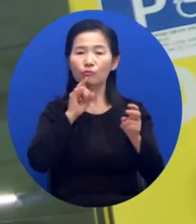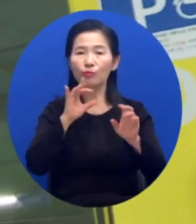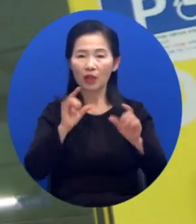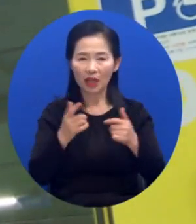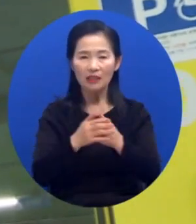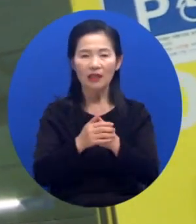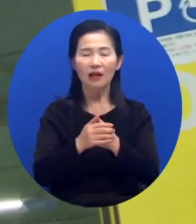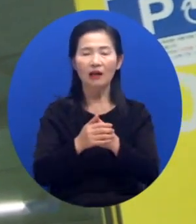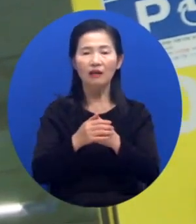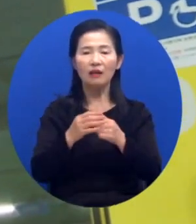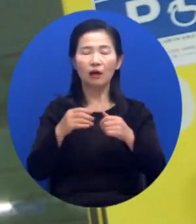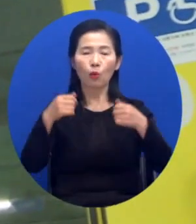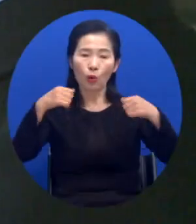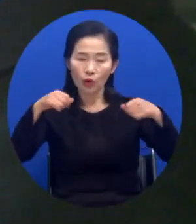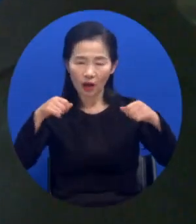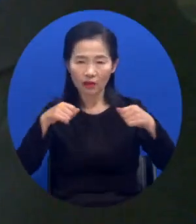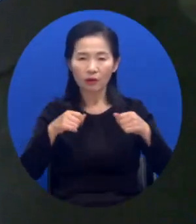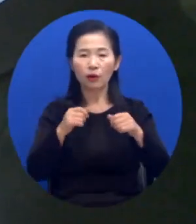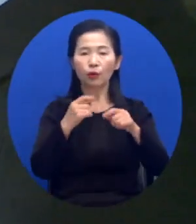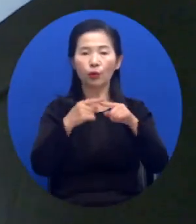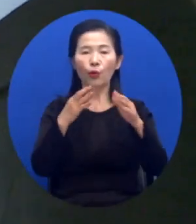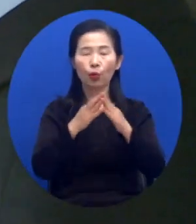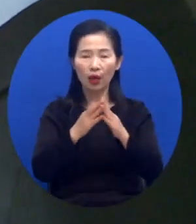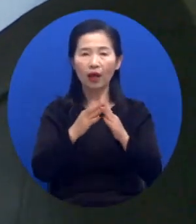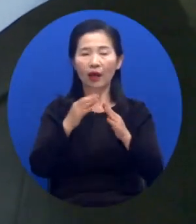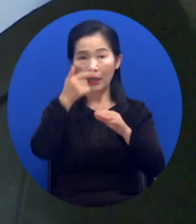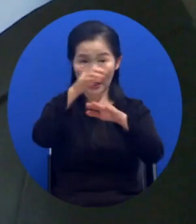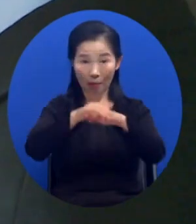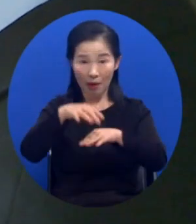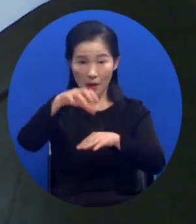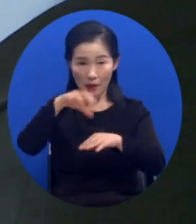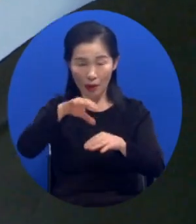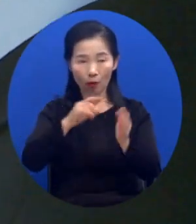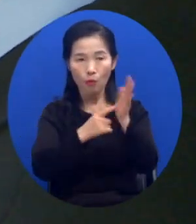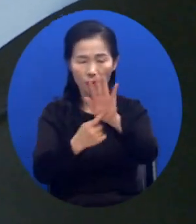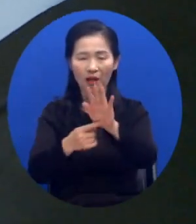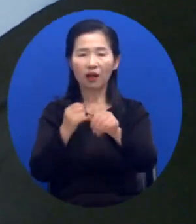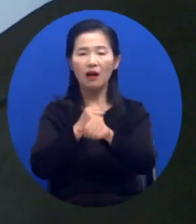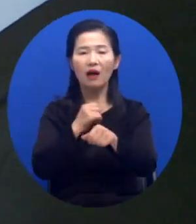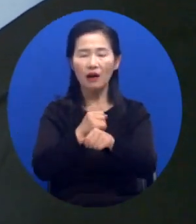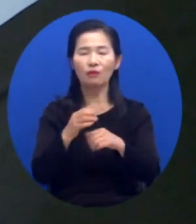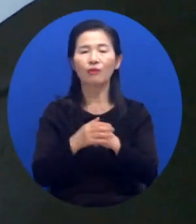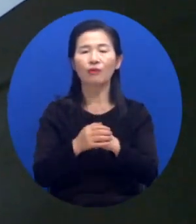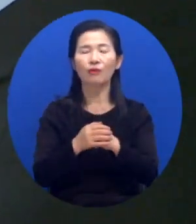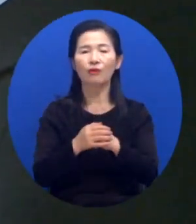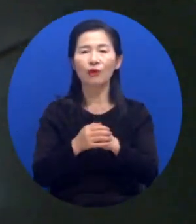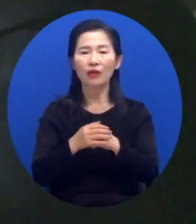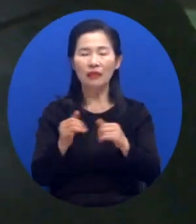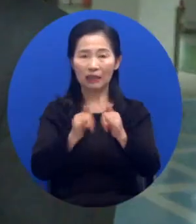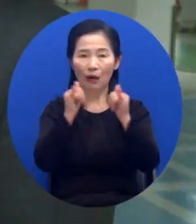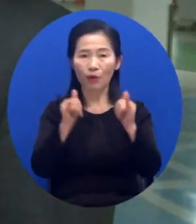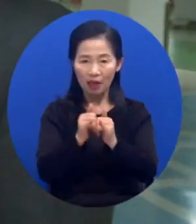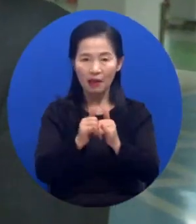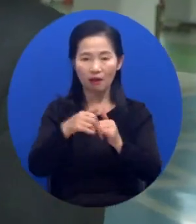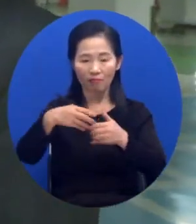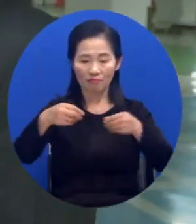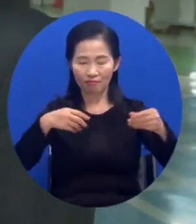공연을 개최할 수 있도록 교회 본당을 개방하는 등 교회 시설을 사회 공공 주로 활용하는 데 앞장서고 있습니다